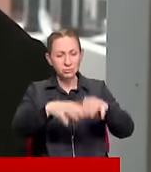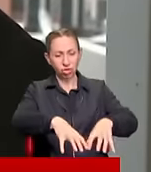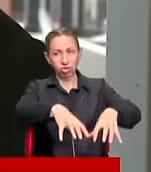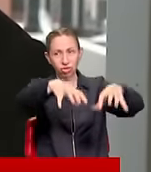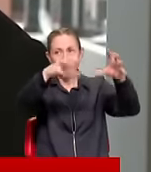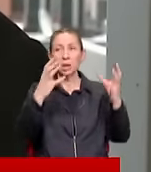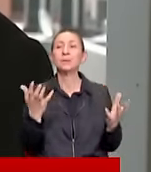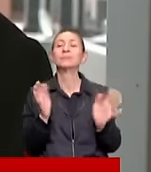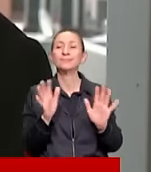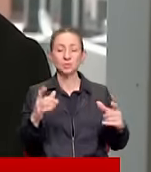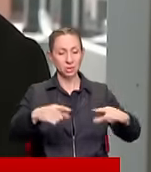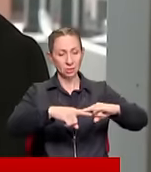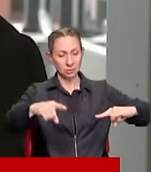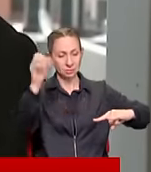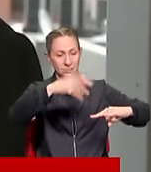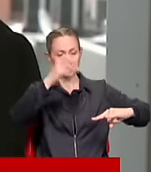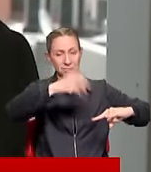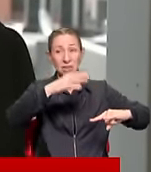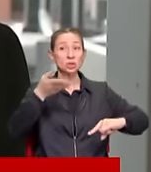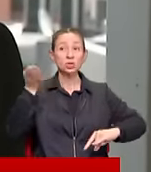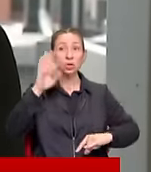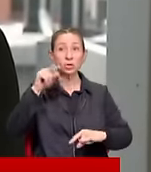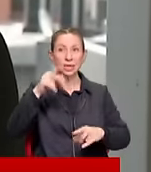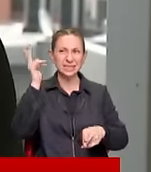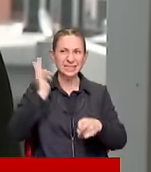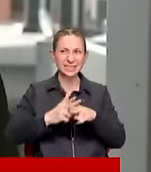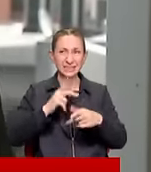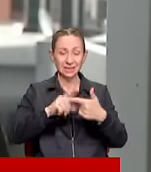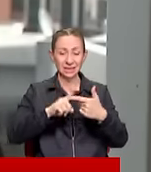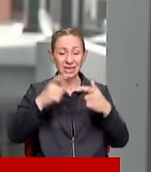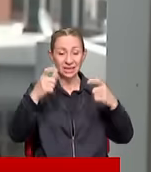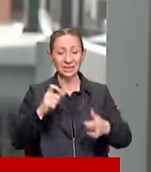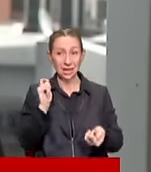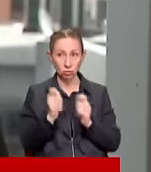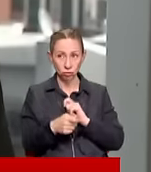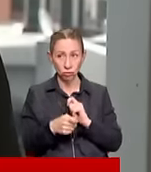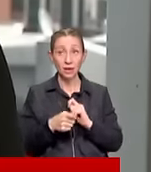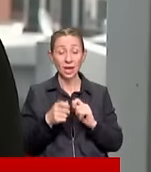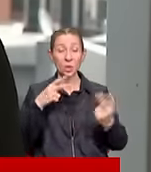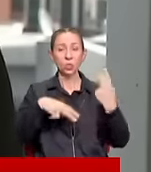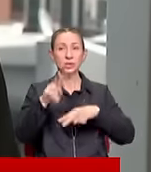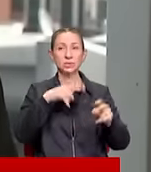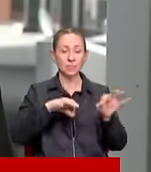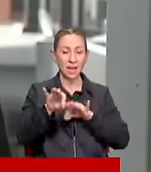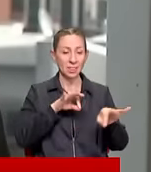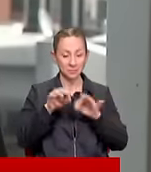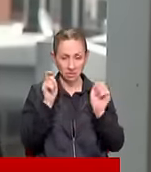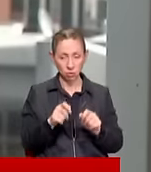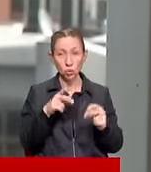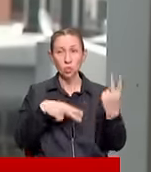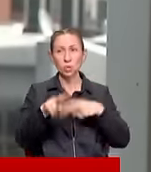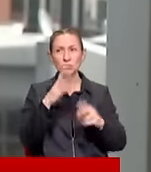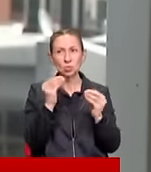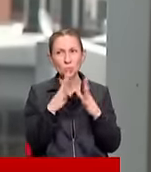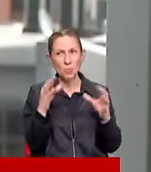bir kurtaracağız. O daha sonrasında şu an hızlı bir şekilde kentsel dönüşüm ve ulaşım planlaması yapıyoruz. Ulaşım